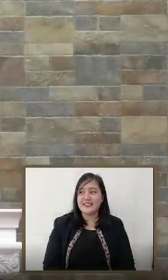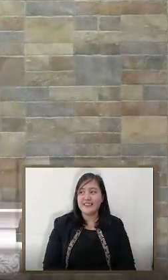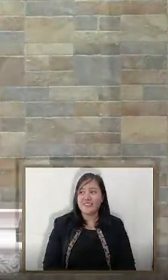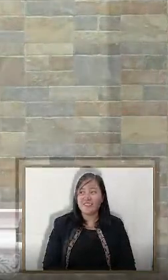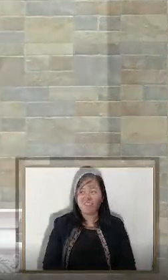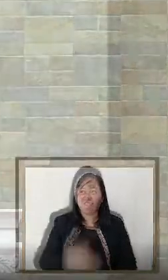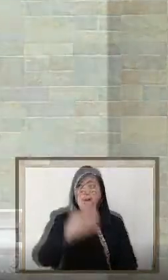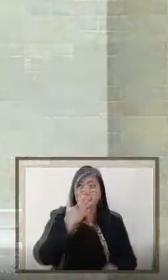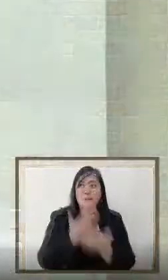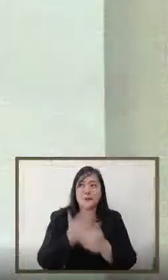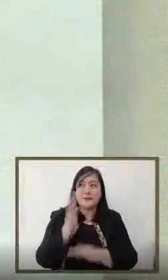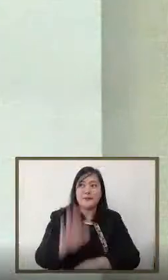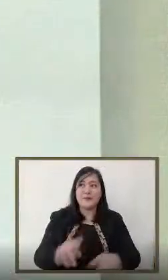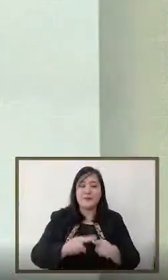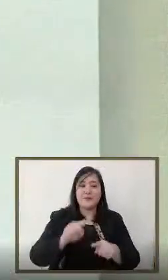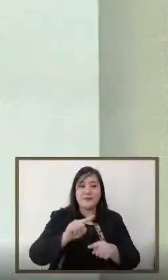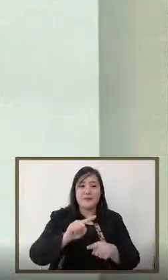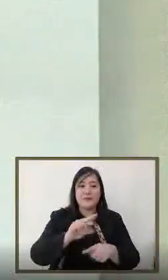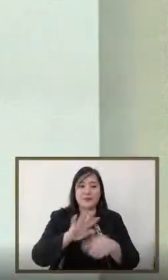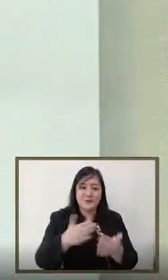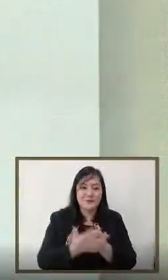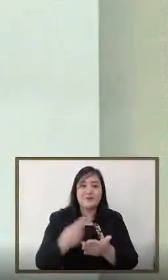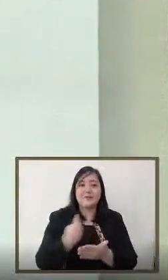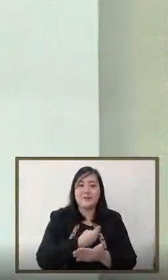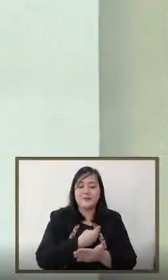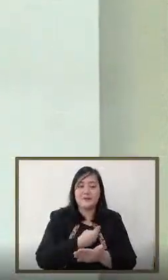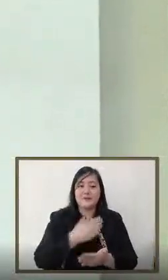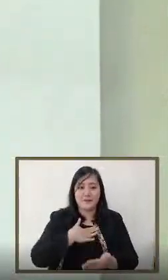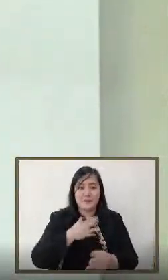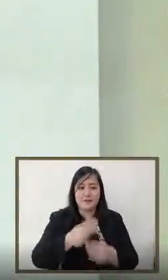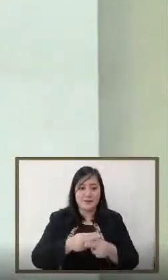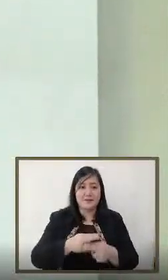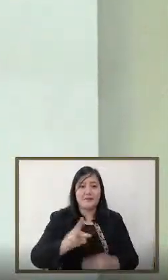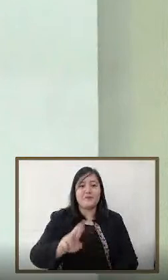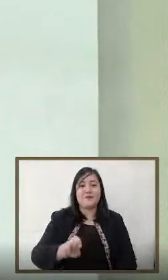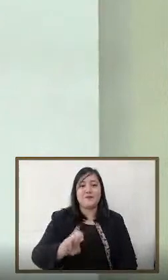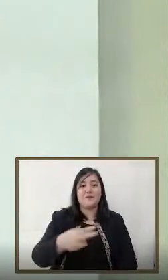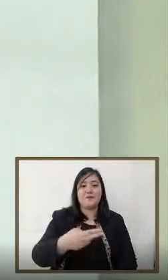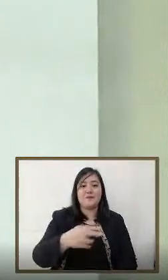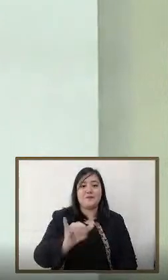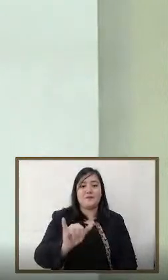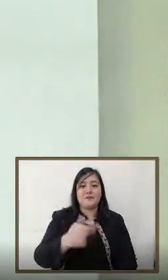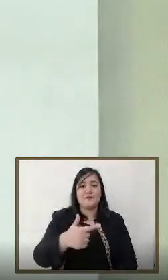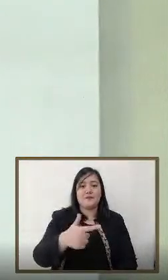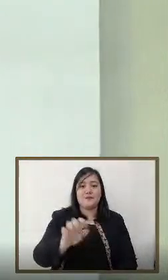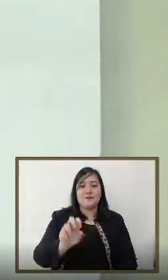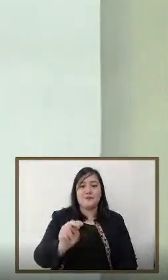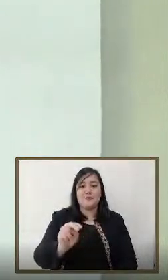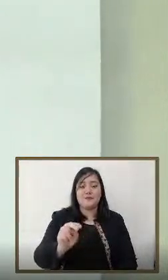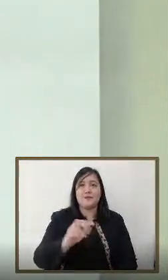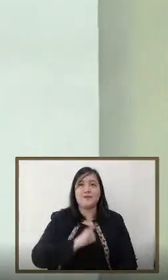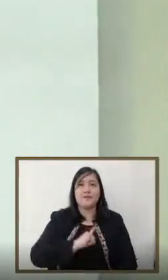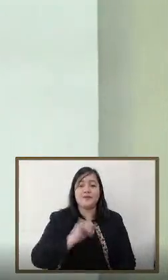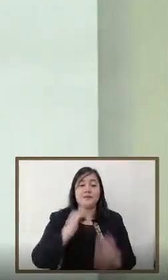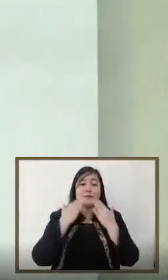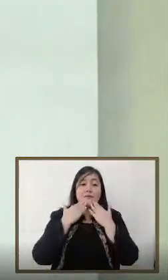Good afternoon po sa ating lahat. Ako po si Ryjen Castillo. At nagpapasalamat po